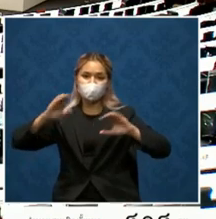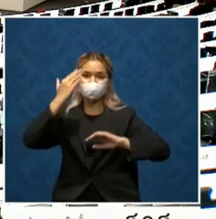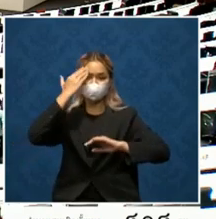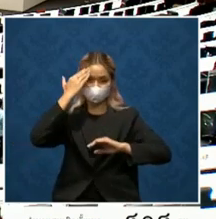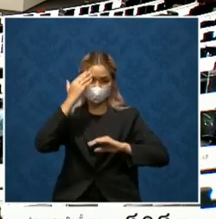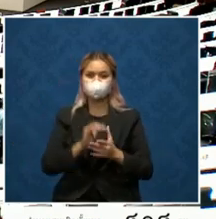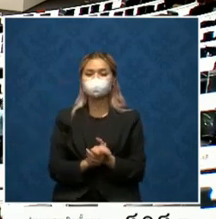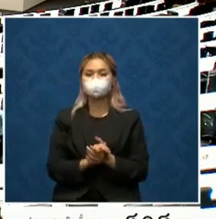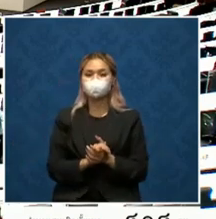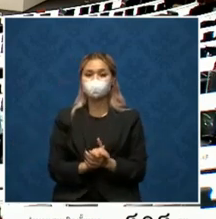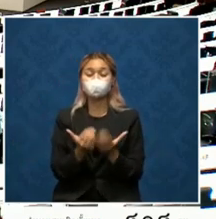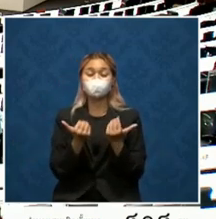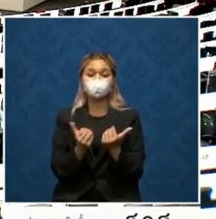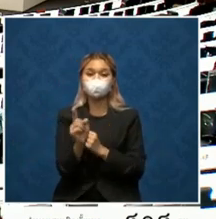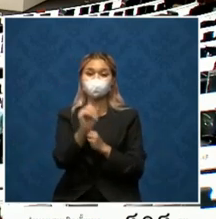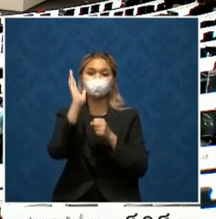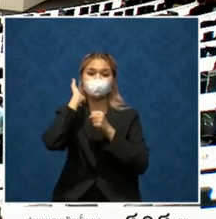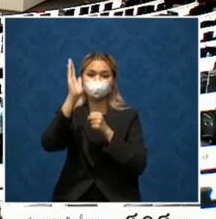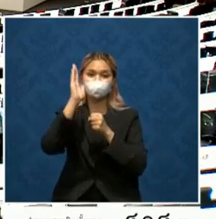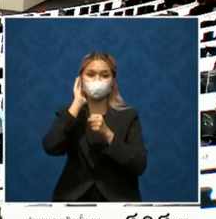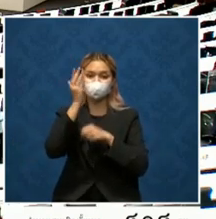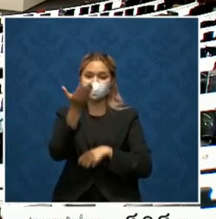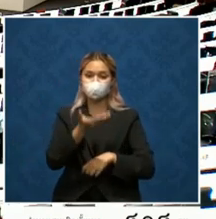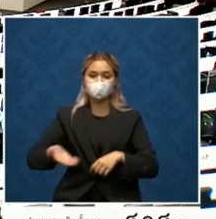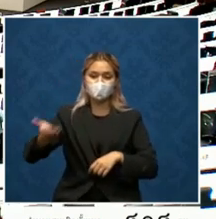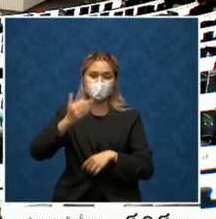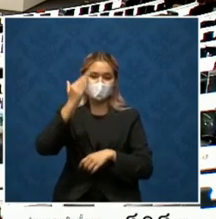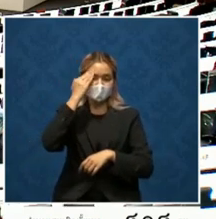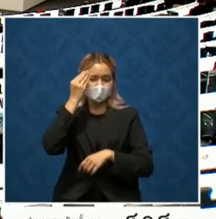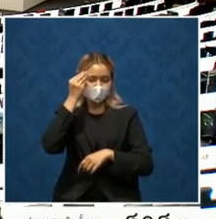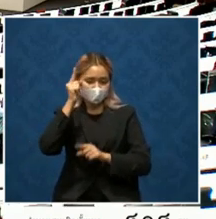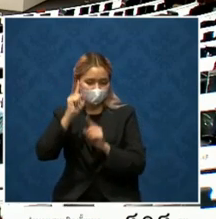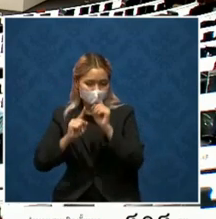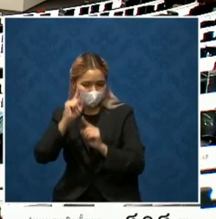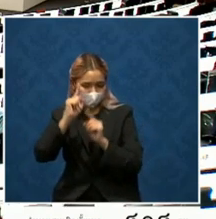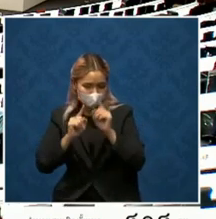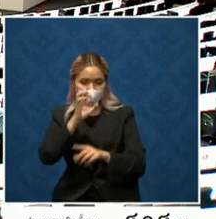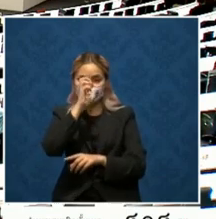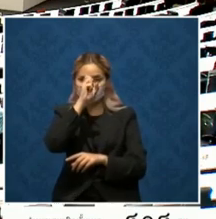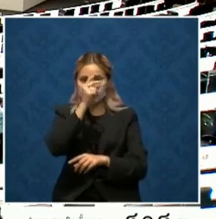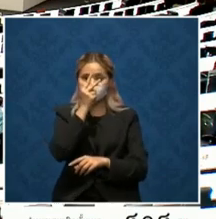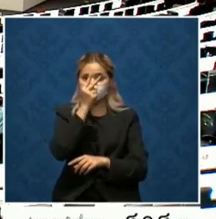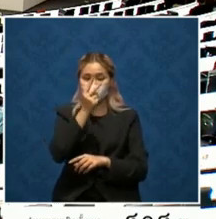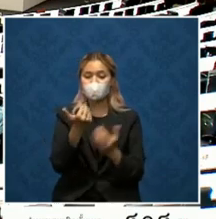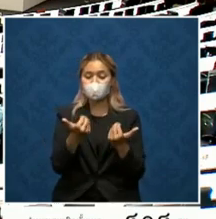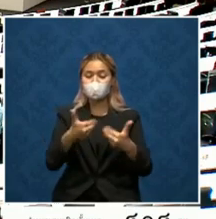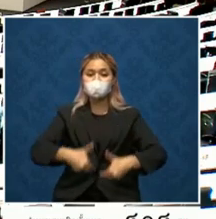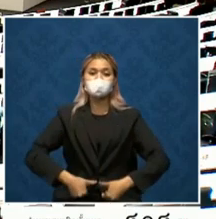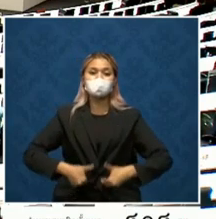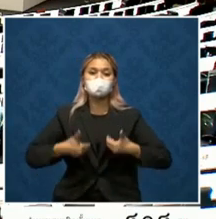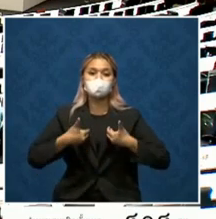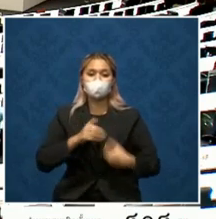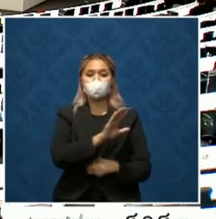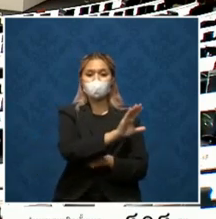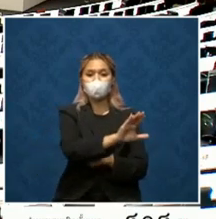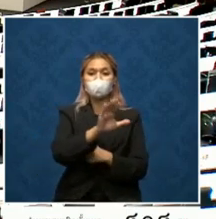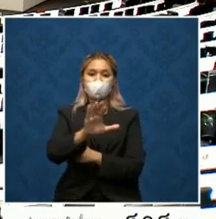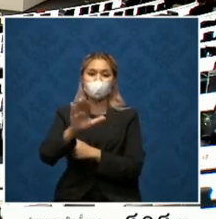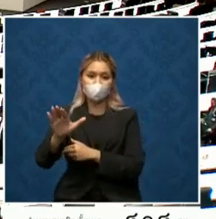ดิฉันอยากที่จะให้ทุกคนนะคะลองคิดและพิจารณาดูว่าตอนนี้ชีวิตความเป็นอยู่ของพวกท่าน